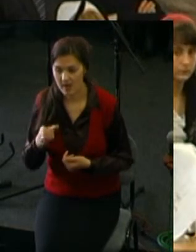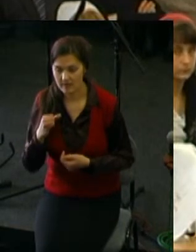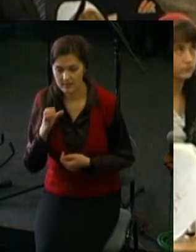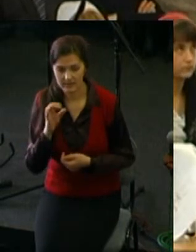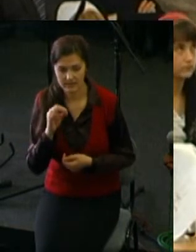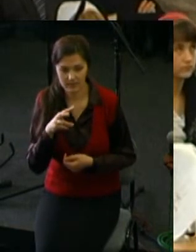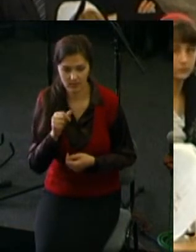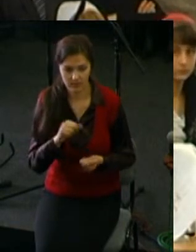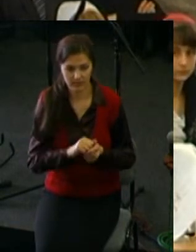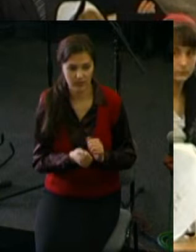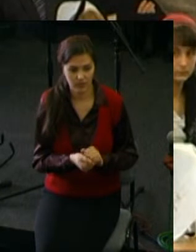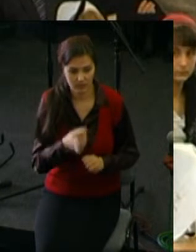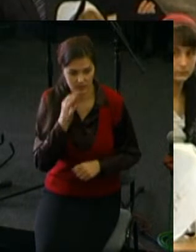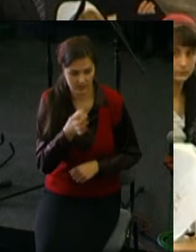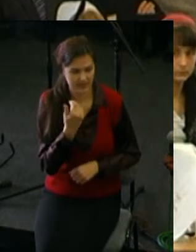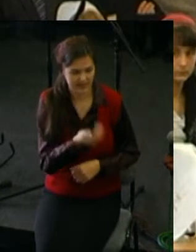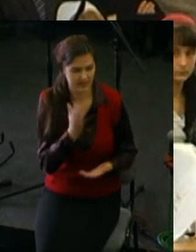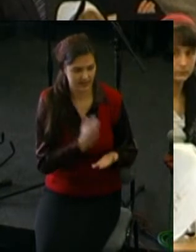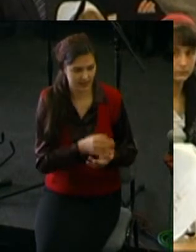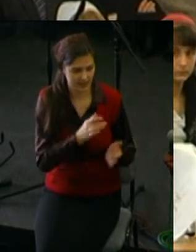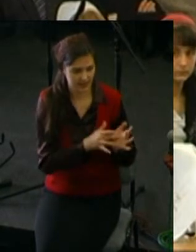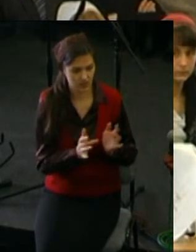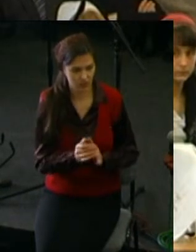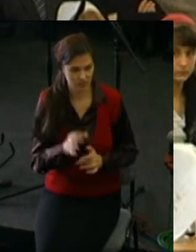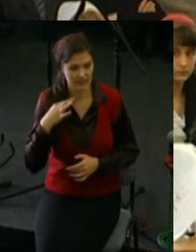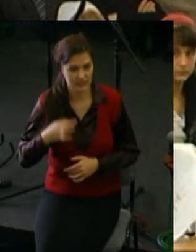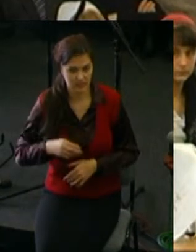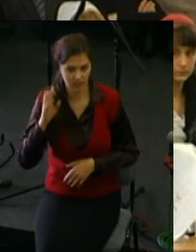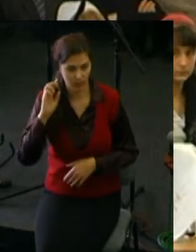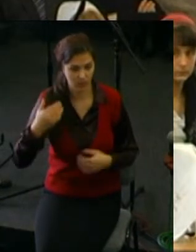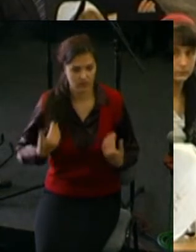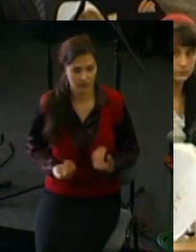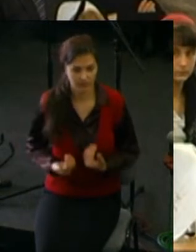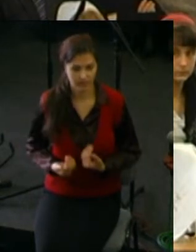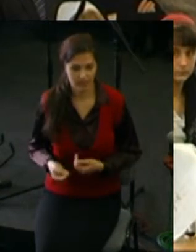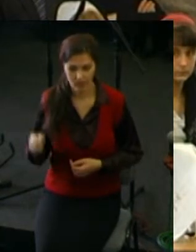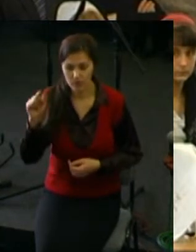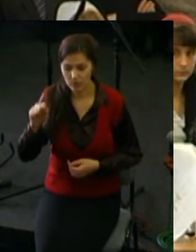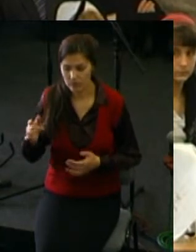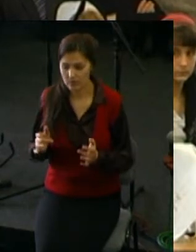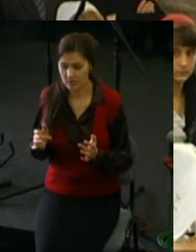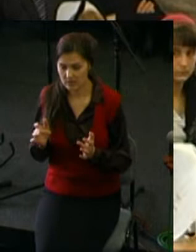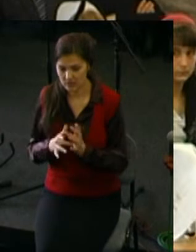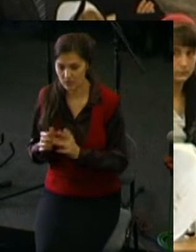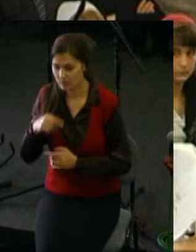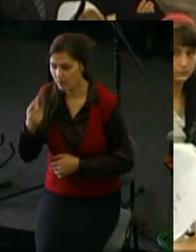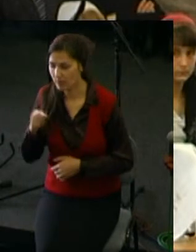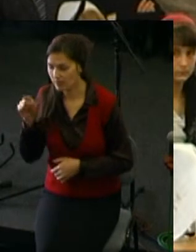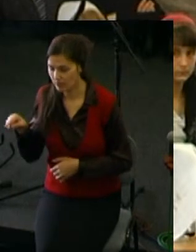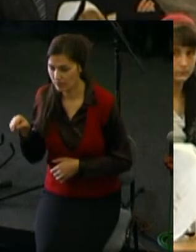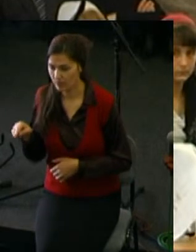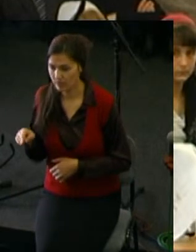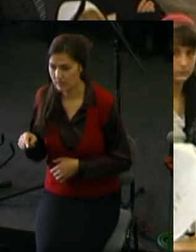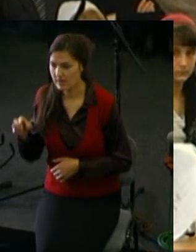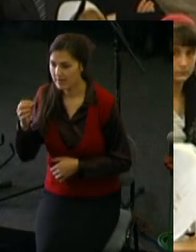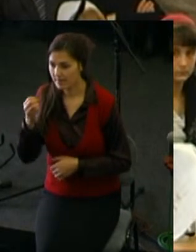відповів ти є Христос Син Бога Живого тоді Ісус промовив до нього Блаженний